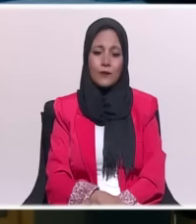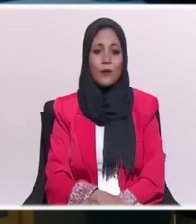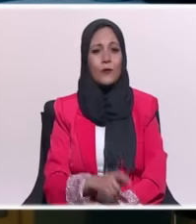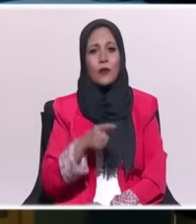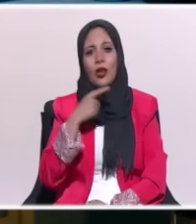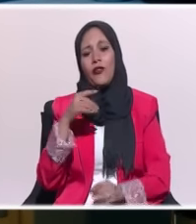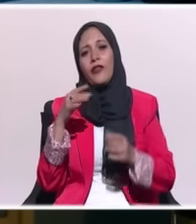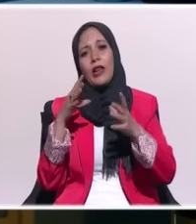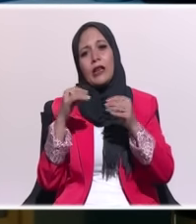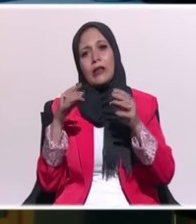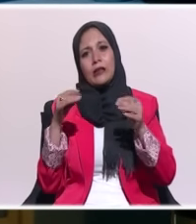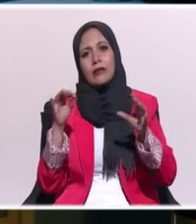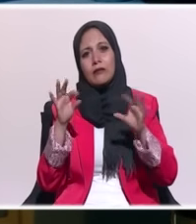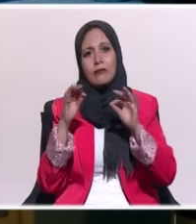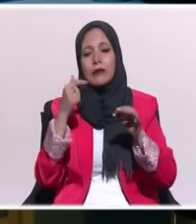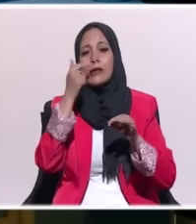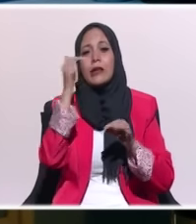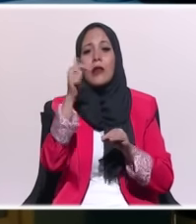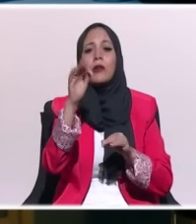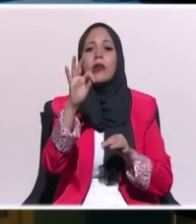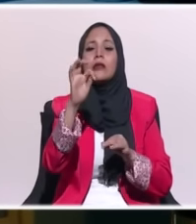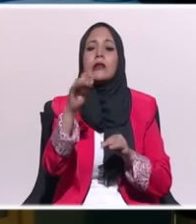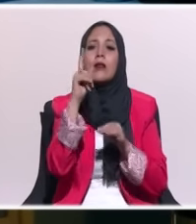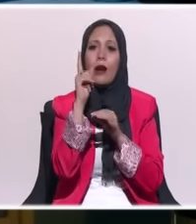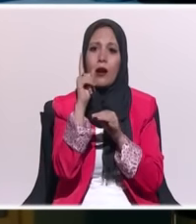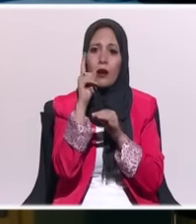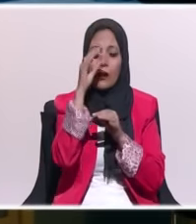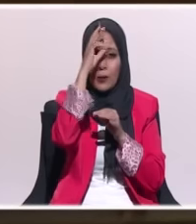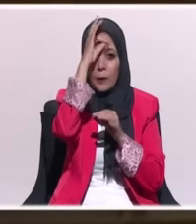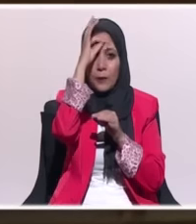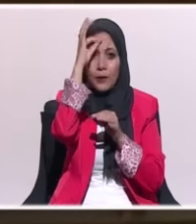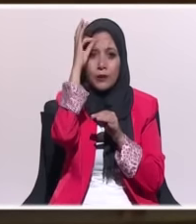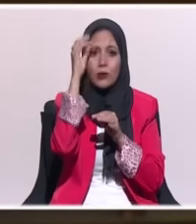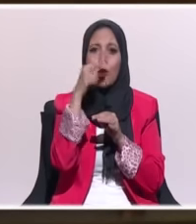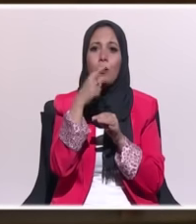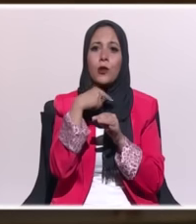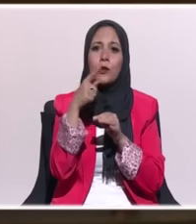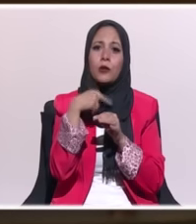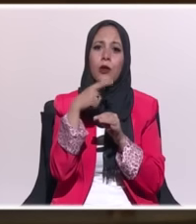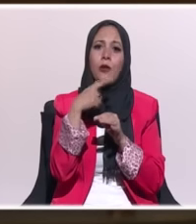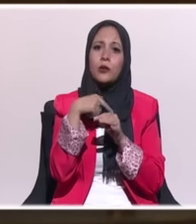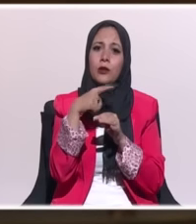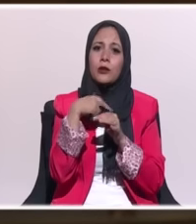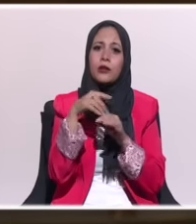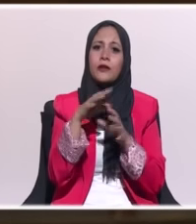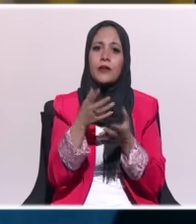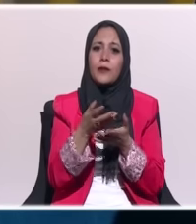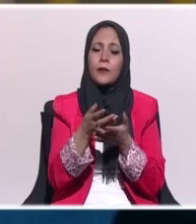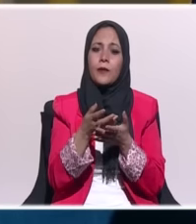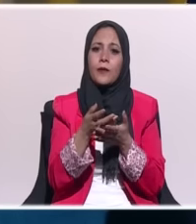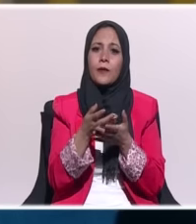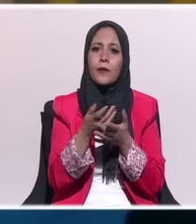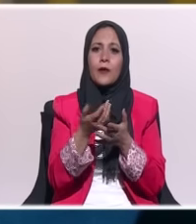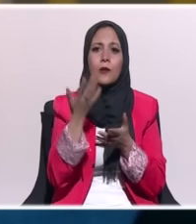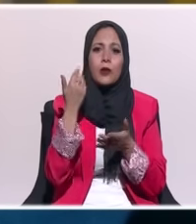في حاجات كتير لما 36 سنة يعني الواحد جاب كل يوم عدى. فكريني كده قوليلي. أفكرك بالعيد